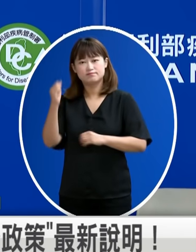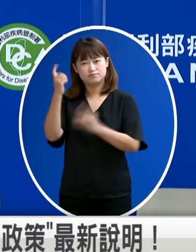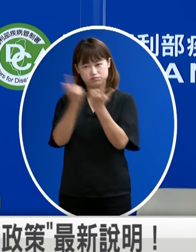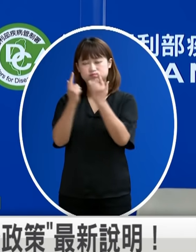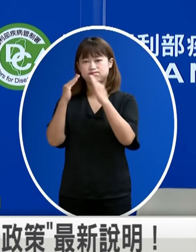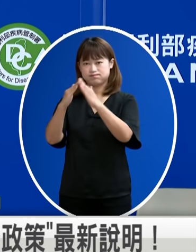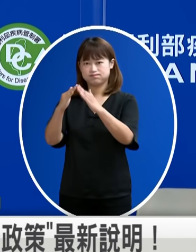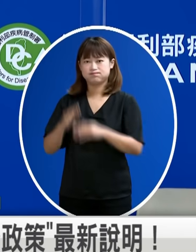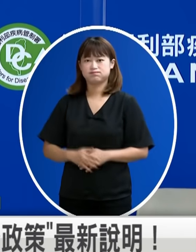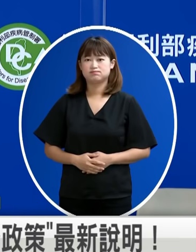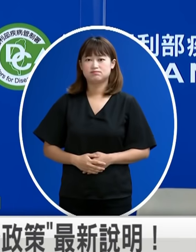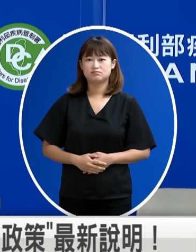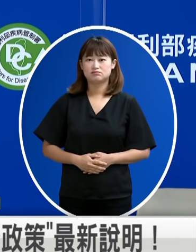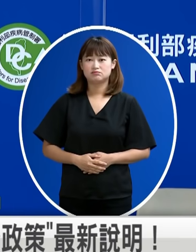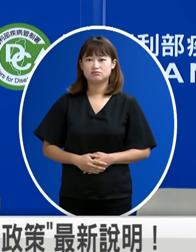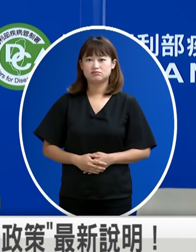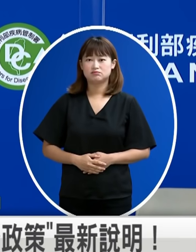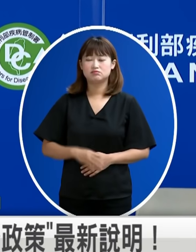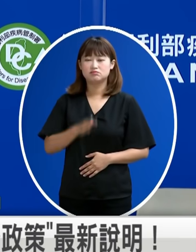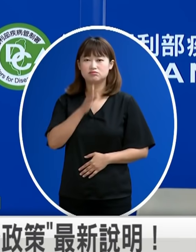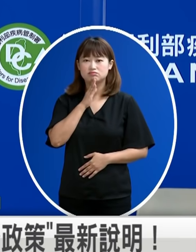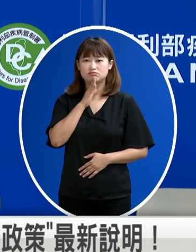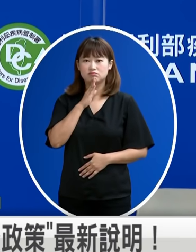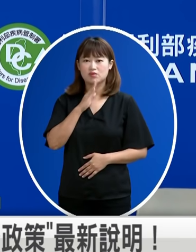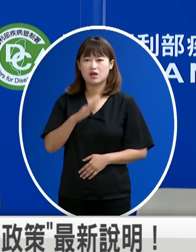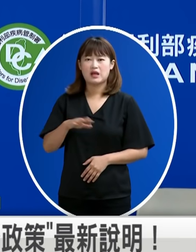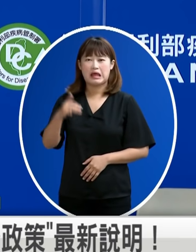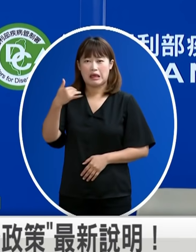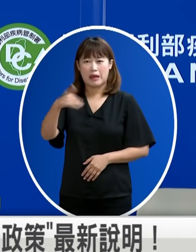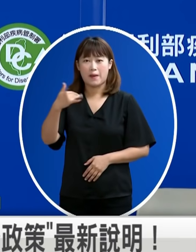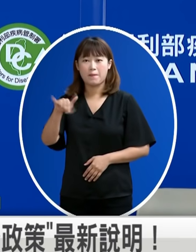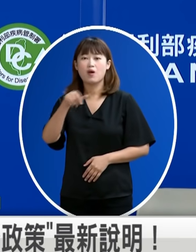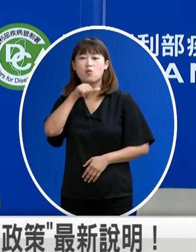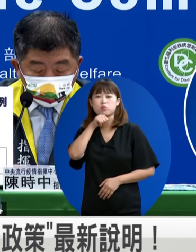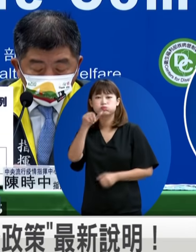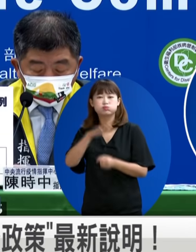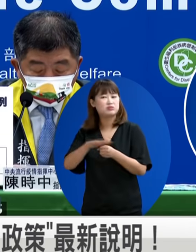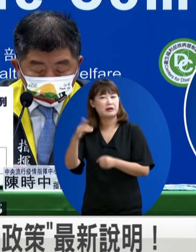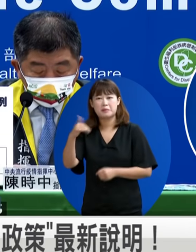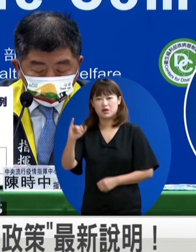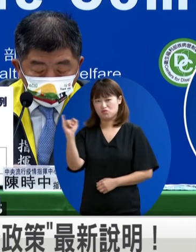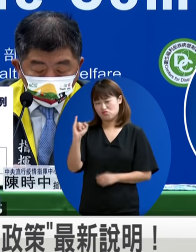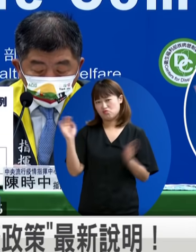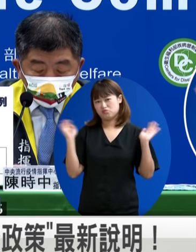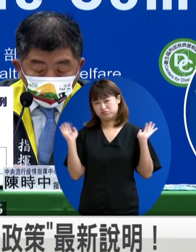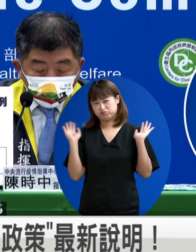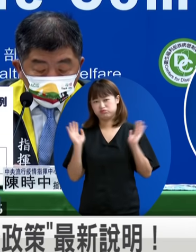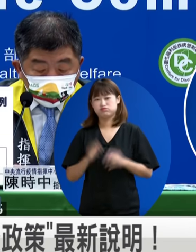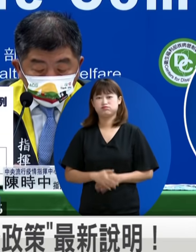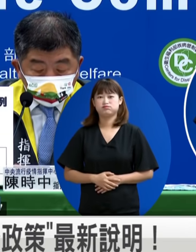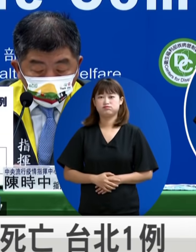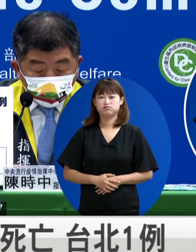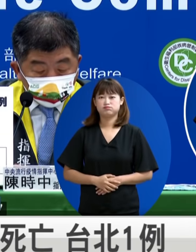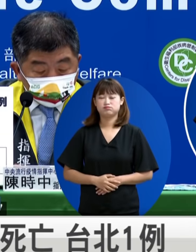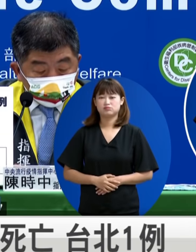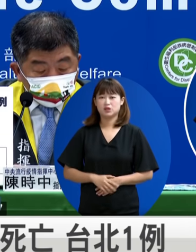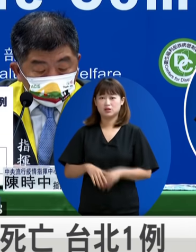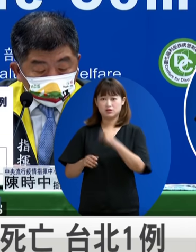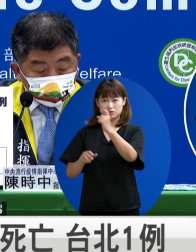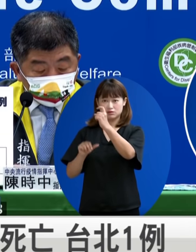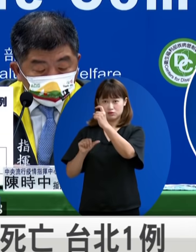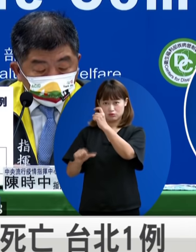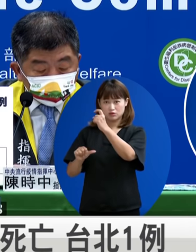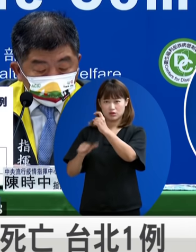那这是一位是未满女5岁的女童，还蛮小的。那